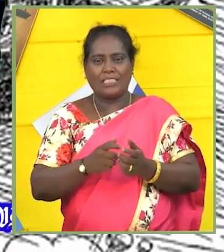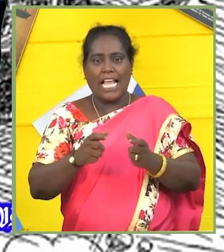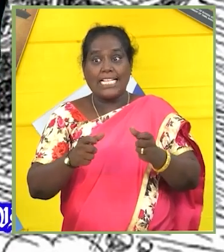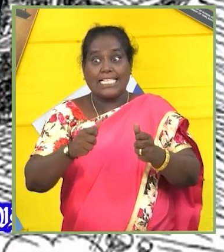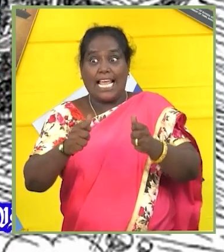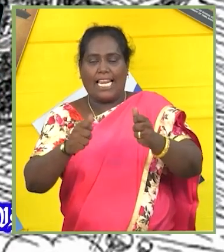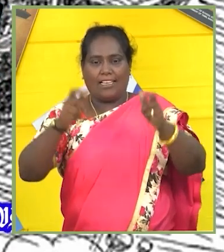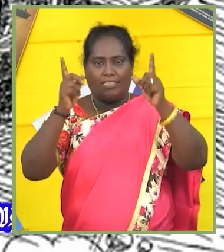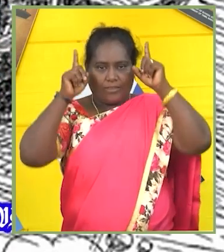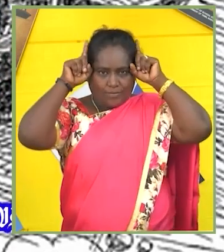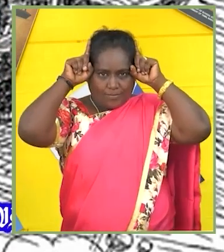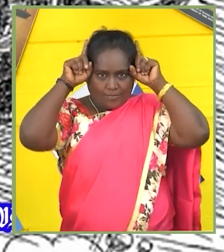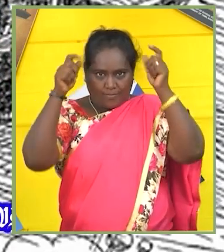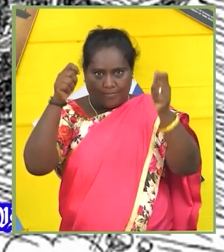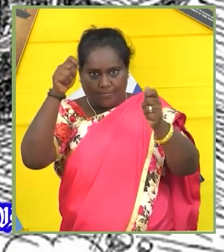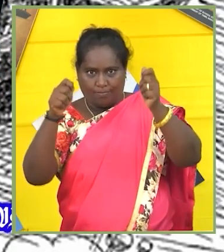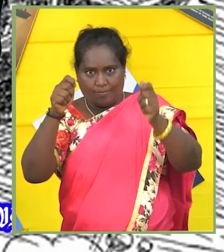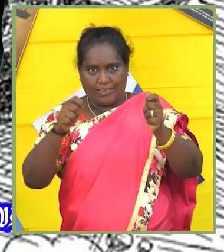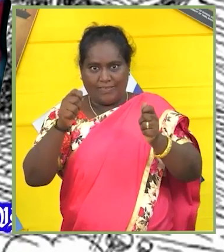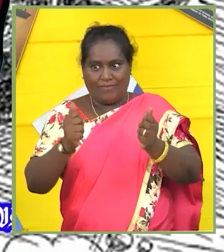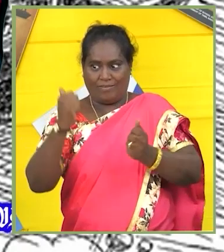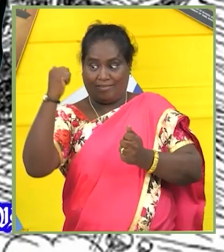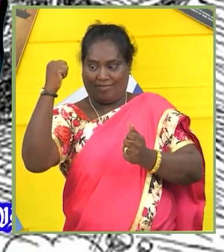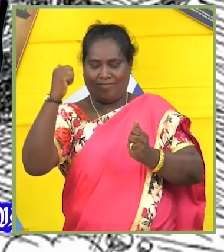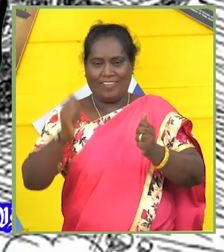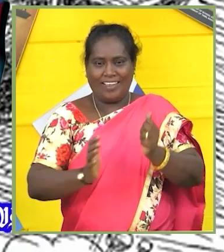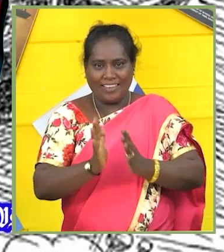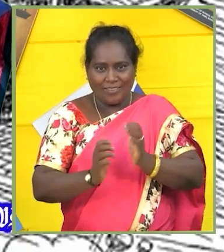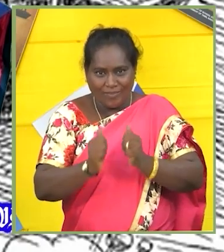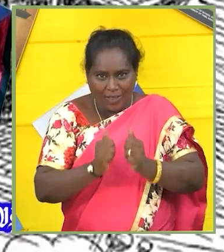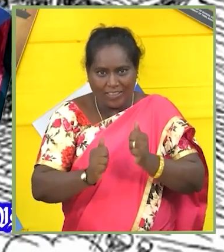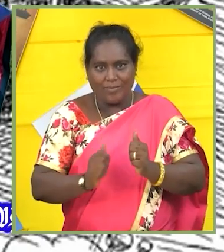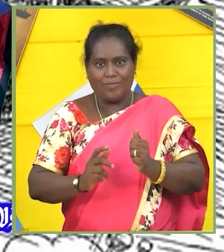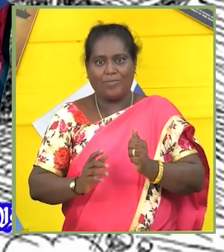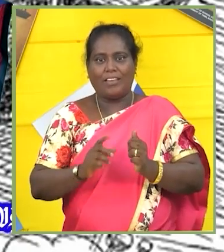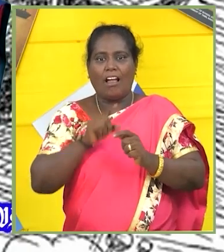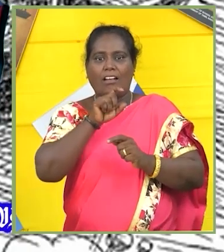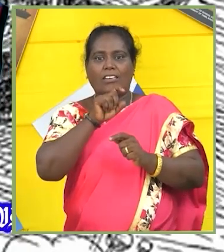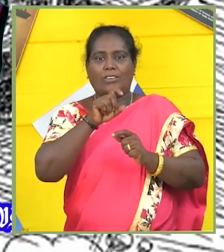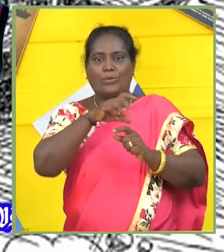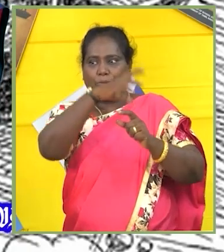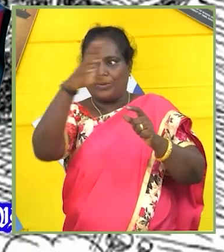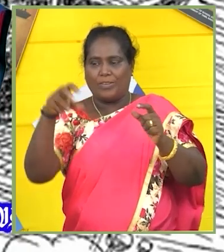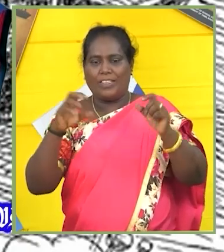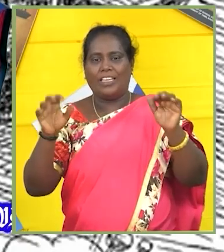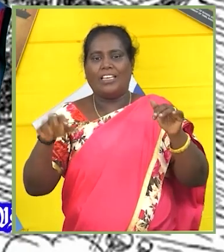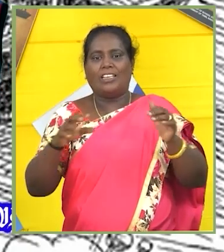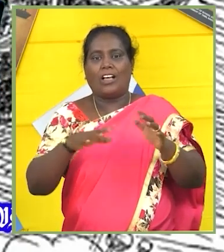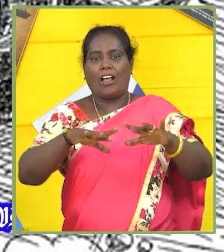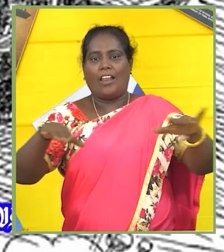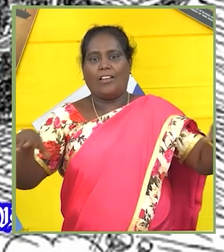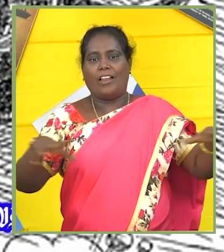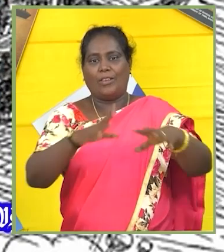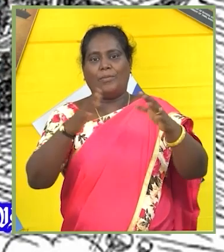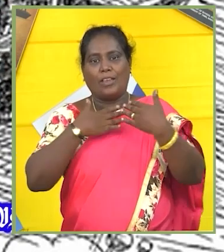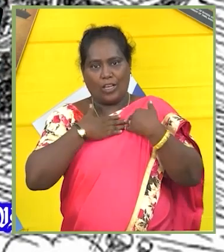எதற்காக? ஜல்லிக்கட்டு என்ற வீர விளையாட்டை காண்பதற்காக. காக்கை குருவி எங்கள் ஜாதி, நீல் கடலும் மலையும்